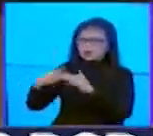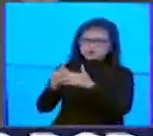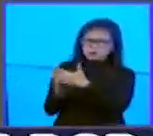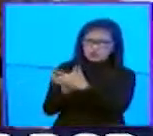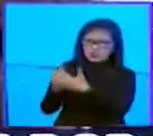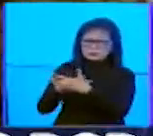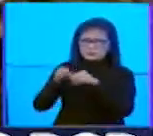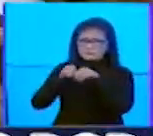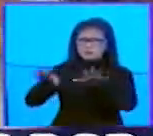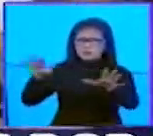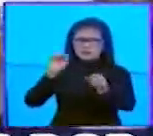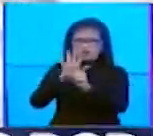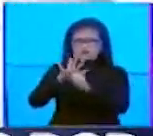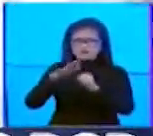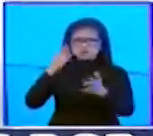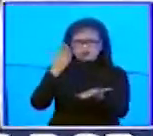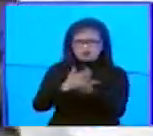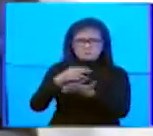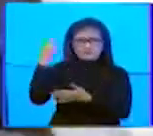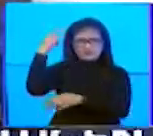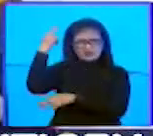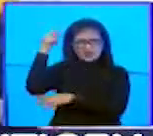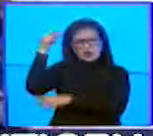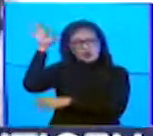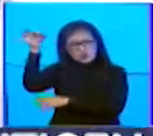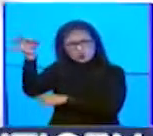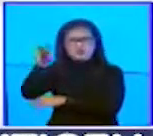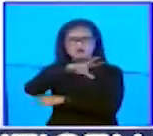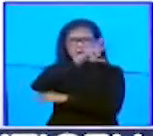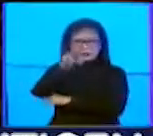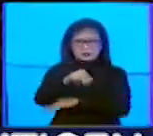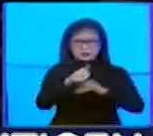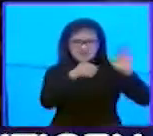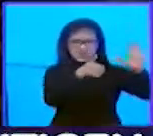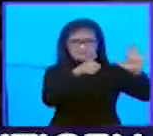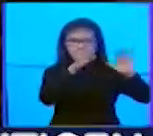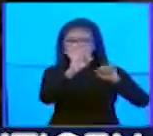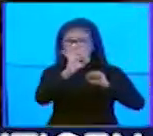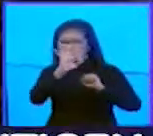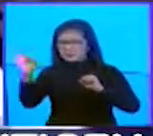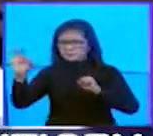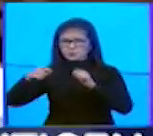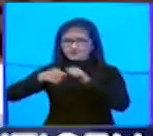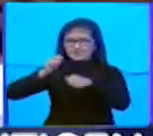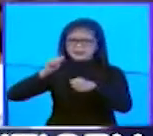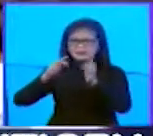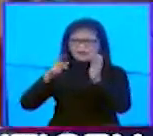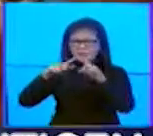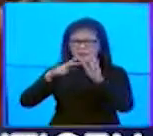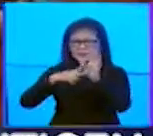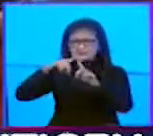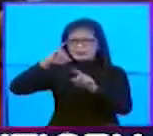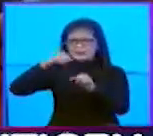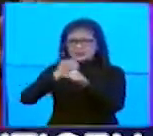virus COVID-19, Pemprov Jawa Barat memiliki 60.000 antigen dan tambahan 20.000 alat rapid antigen yang akan digunakan selama libur Natal